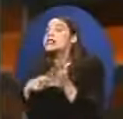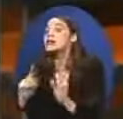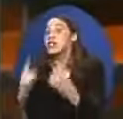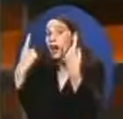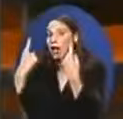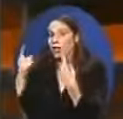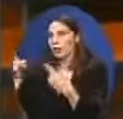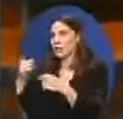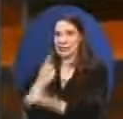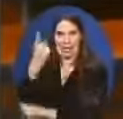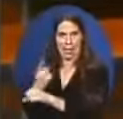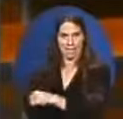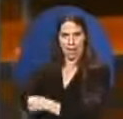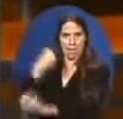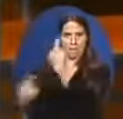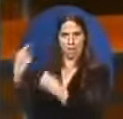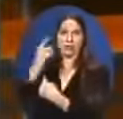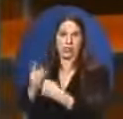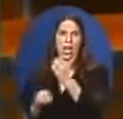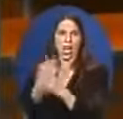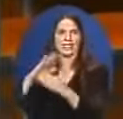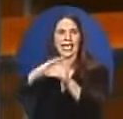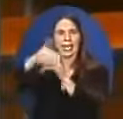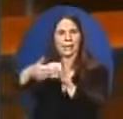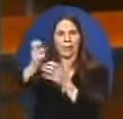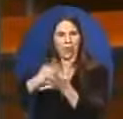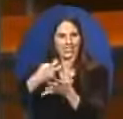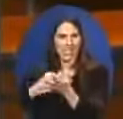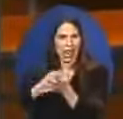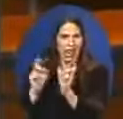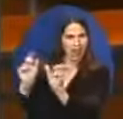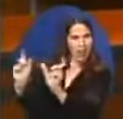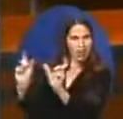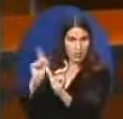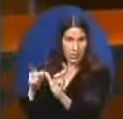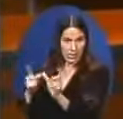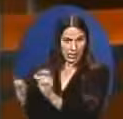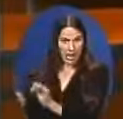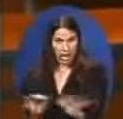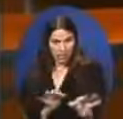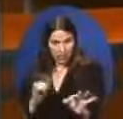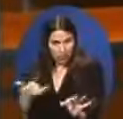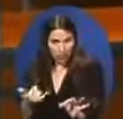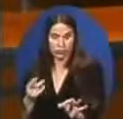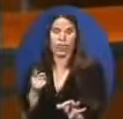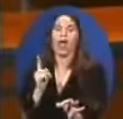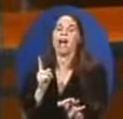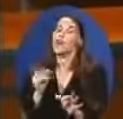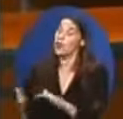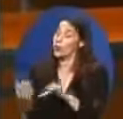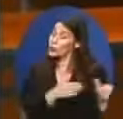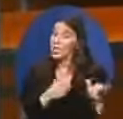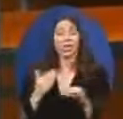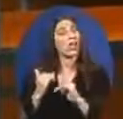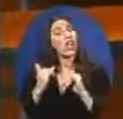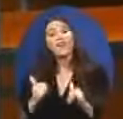כשהם יורים טילים צריכים לייצר כיפות ברזל, צריכים להאריך לאיום האיראני. אבל מעבר לזה, הבאנו שכר לימוד